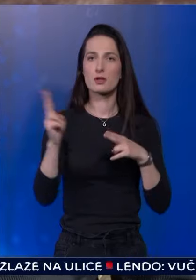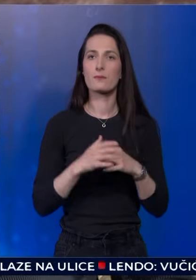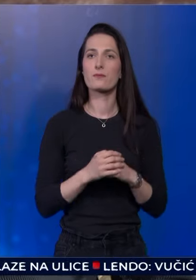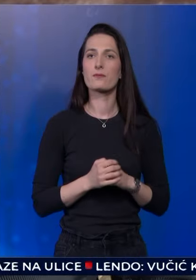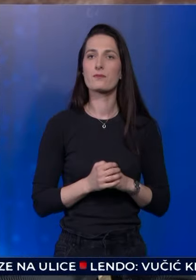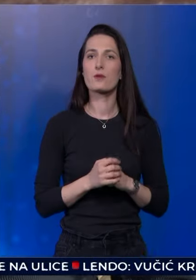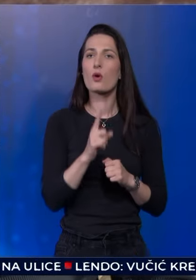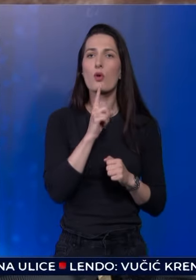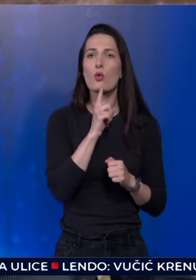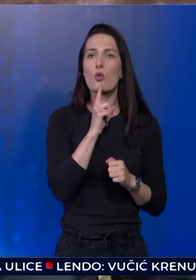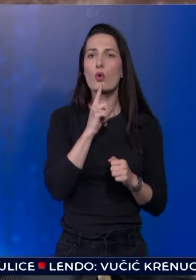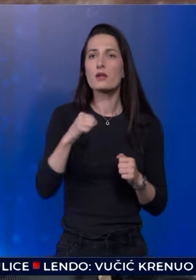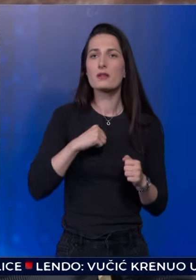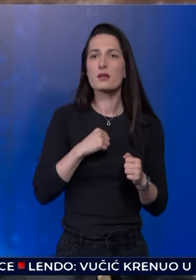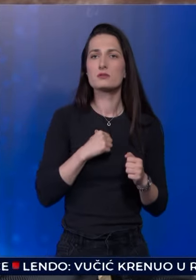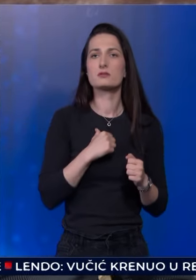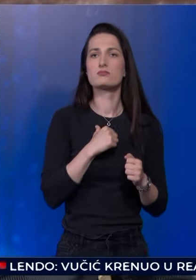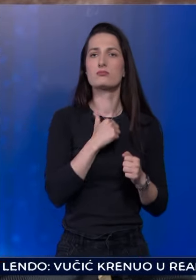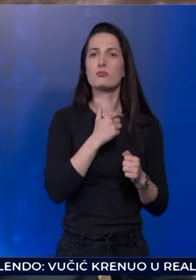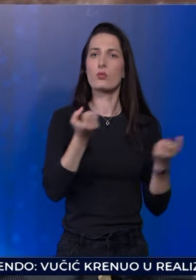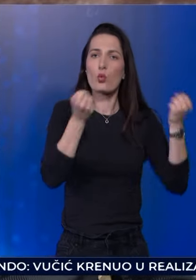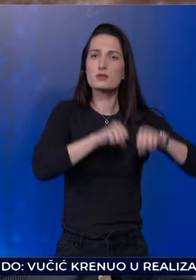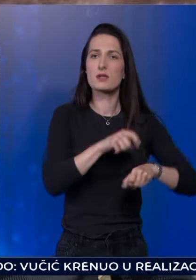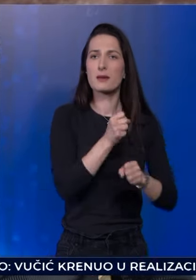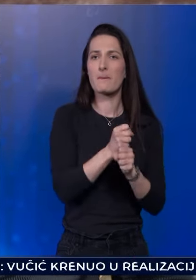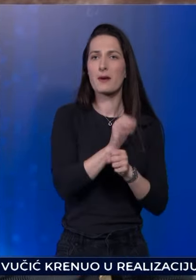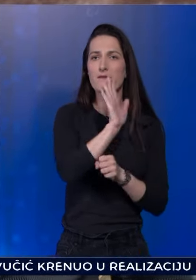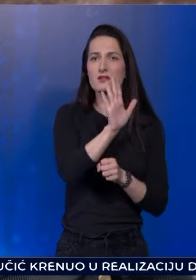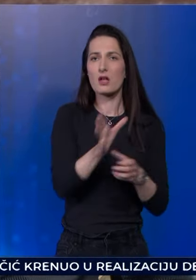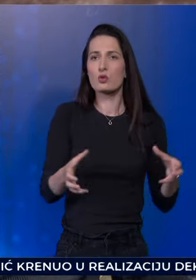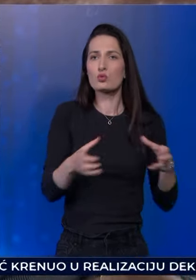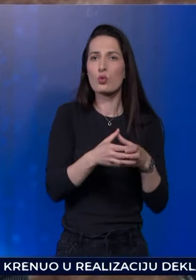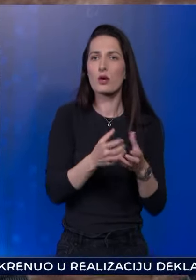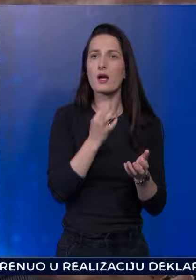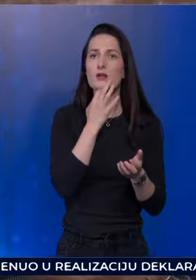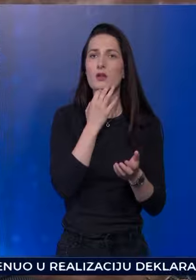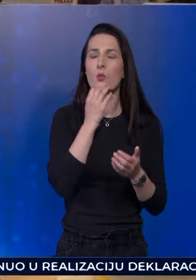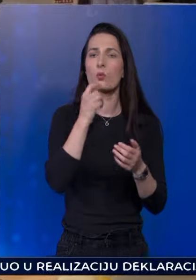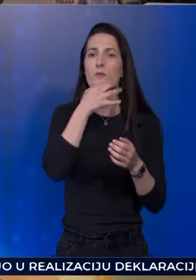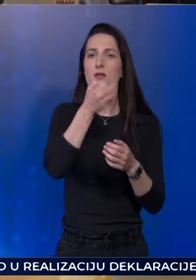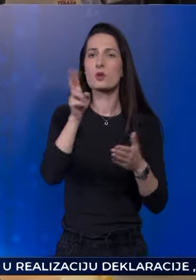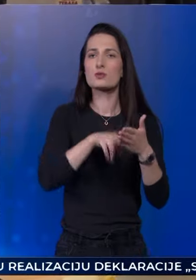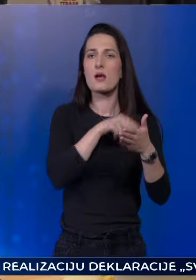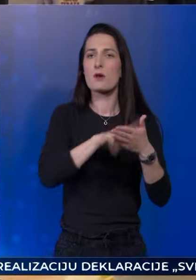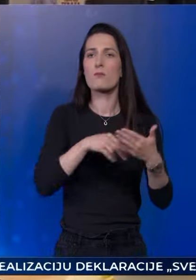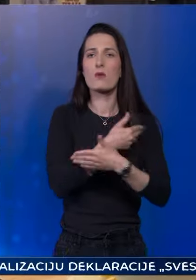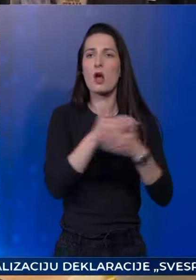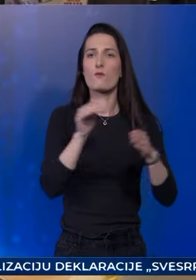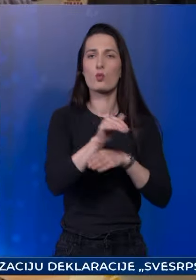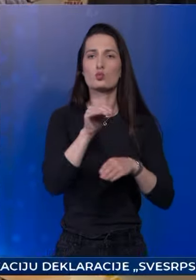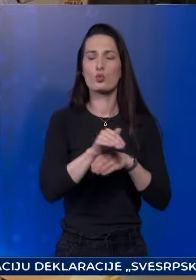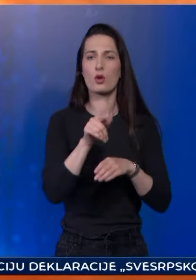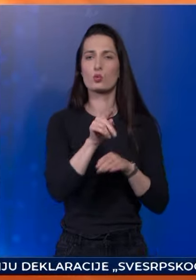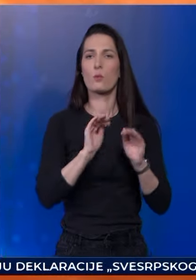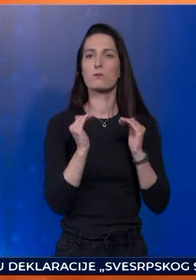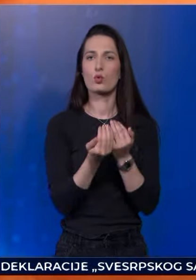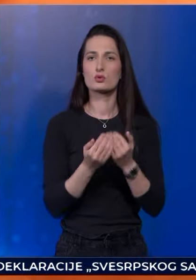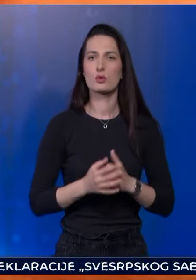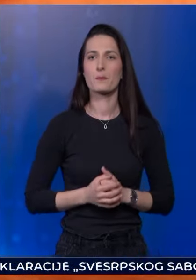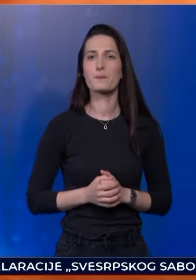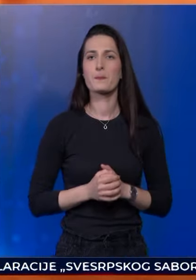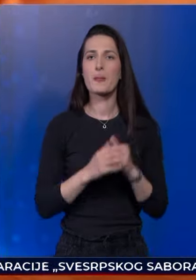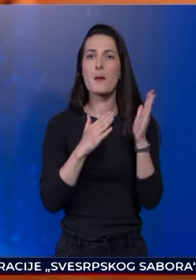posle izbacivanja iz tog prostora mora se filtrirati da van izađe čist. Munira Pašić puši godinama, ne